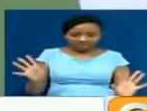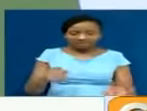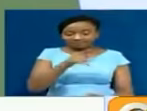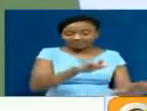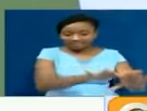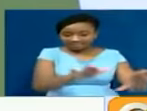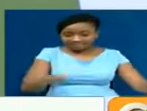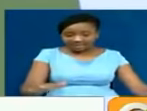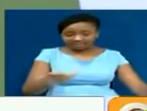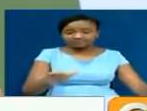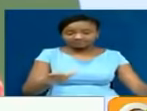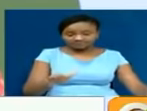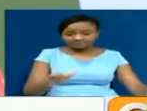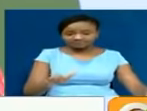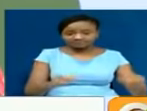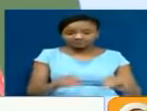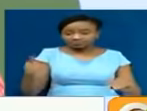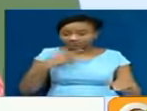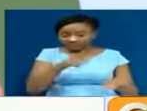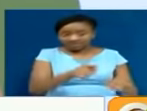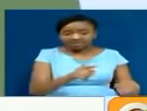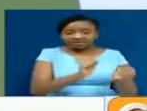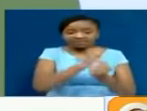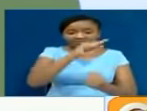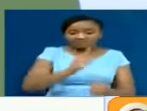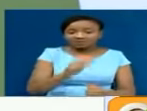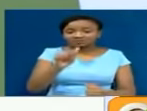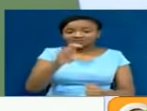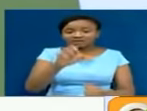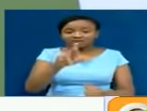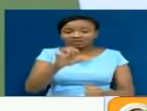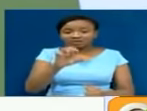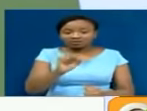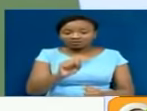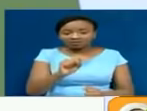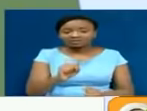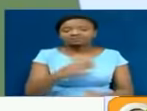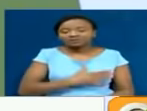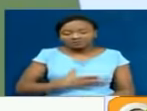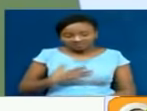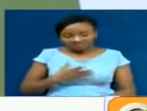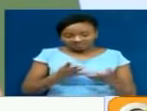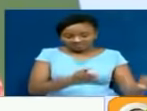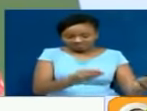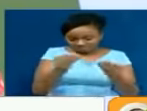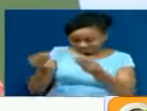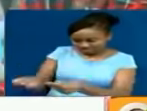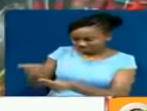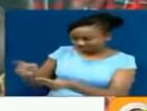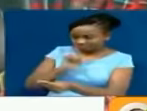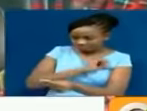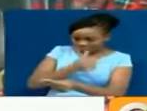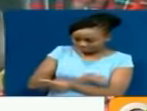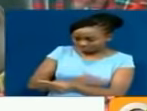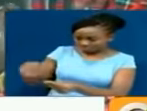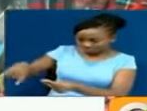Hiyo shamba ambayo mmesema ni ya William Ruto 15,000 acres. Sasa nimewapatia